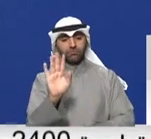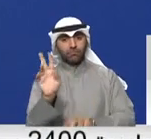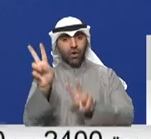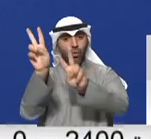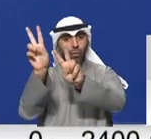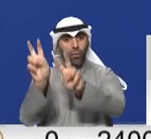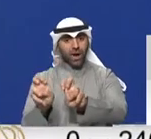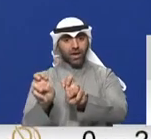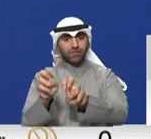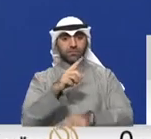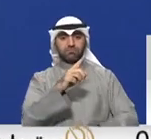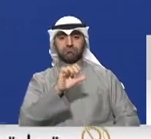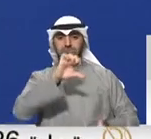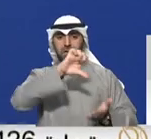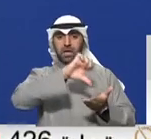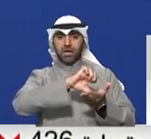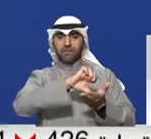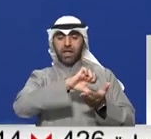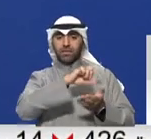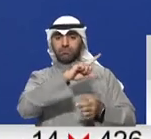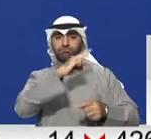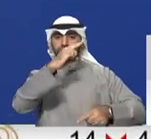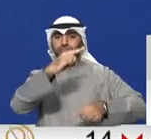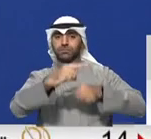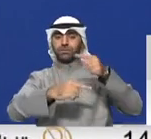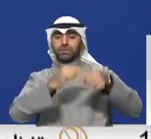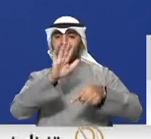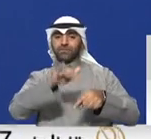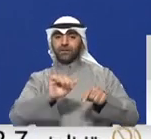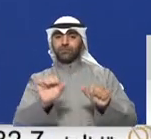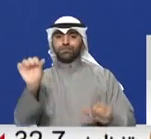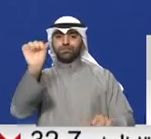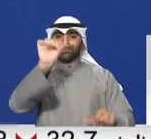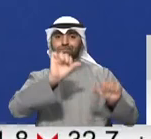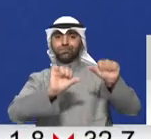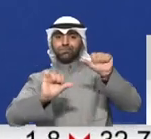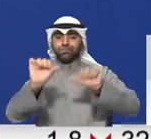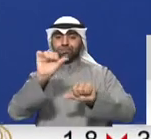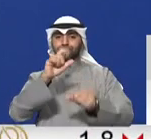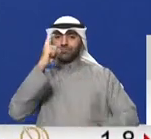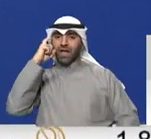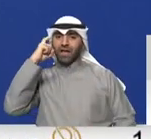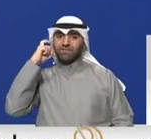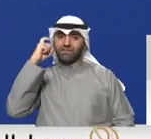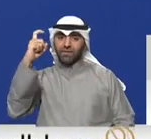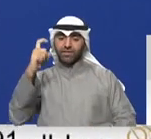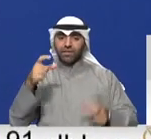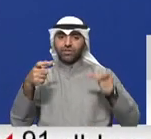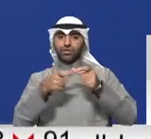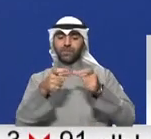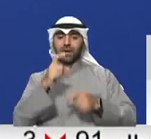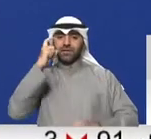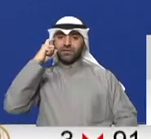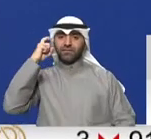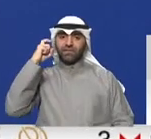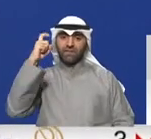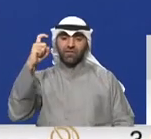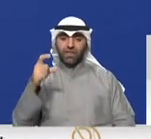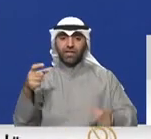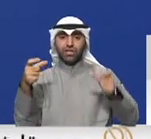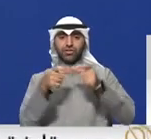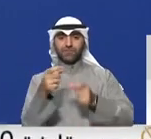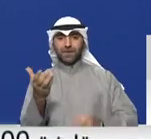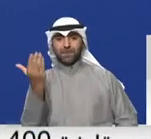الإيرانية ناصر كنعاني التوصل إلى تفاهمات مع الوكالة الدولية للطاقة الذرية يمكن أن تمهد